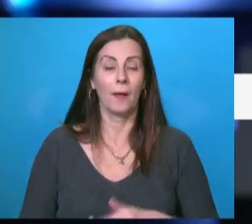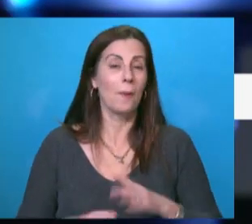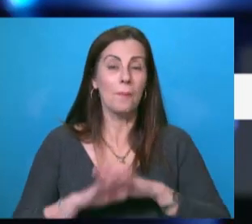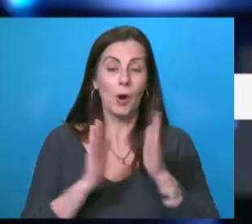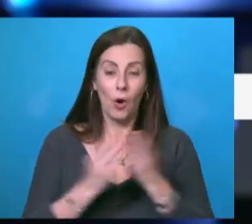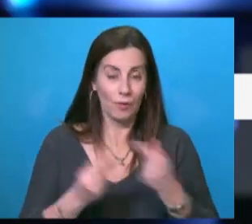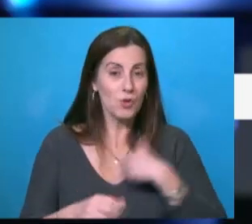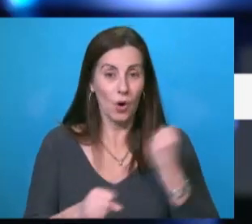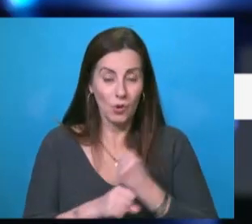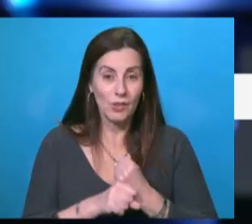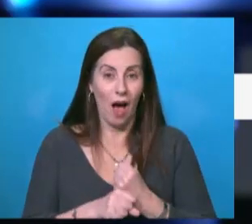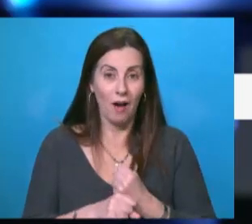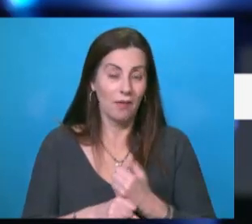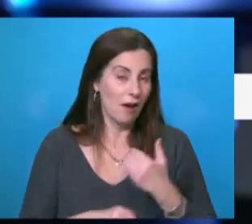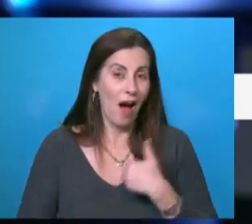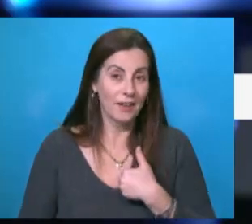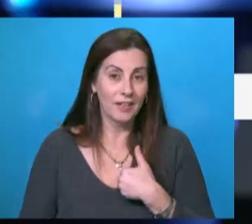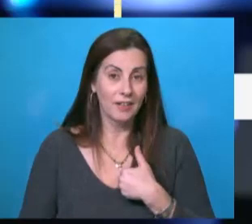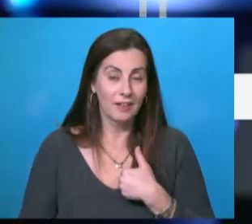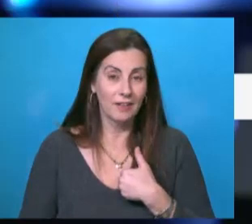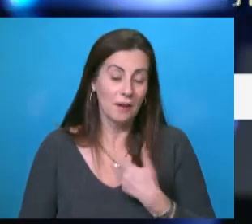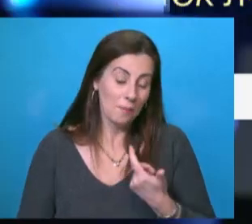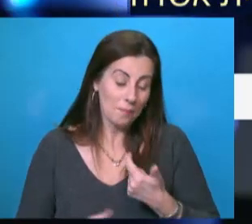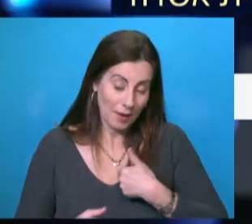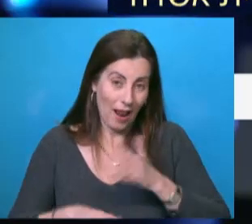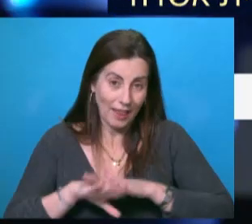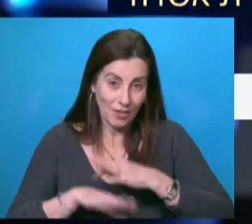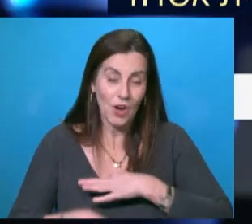אני בתוקף תפקידי, אני